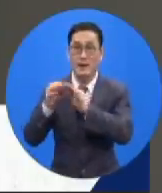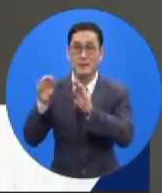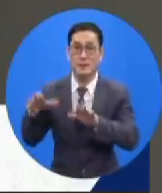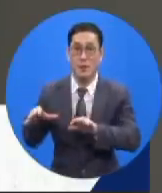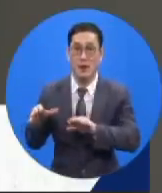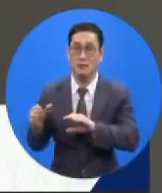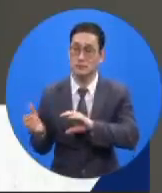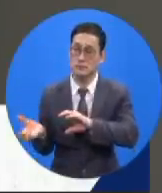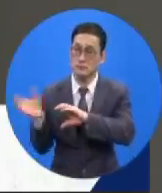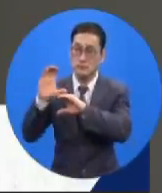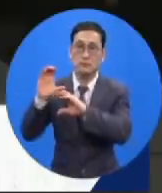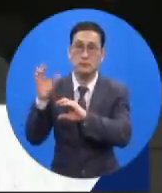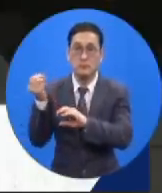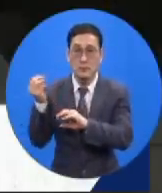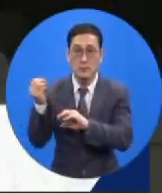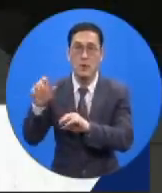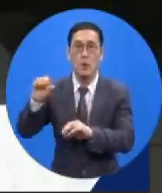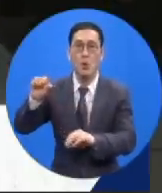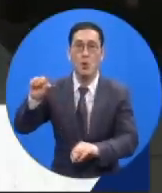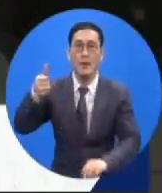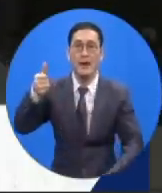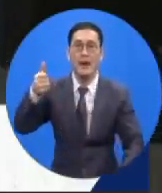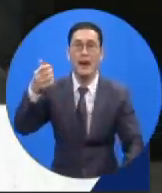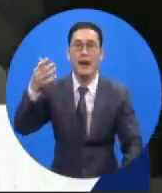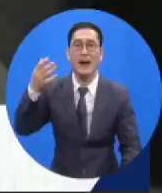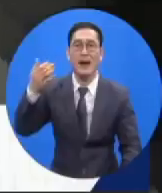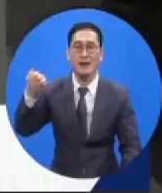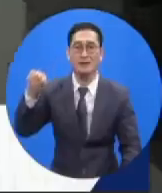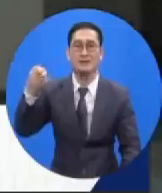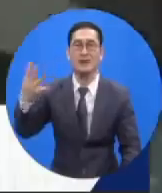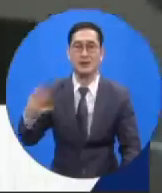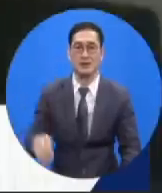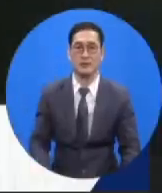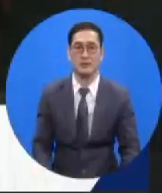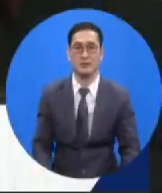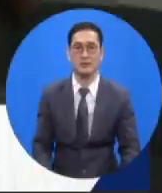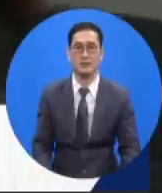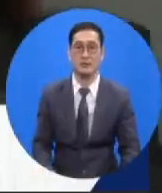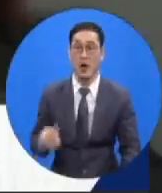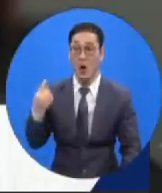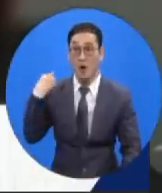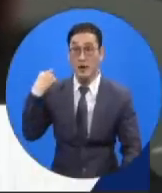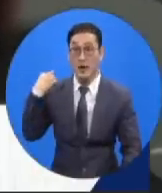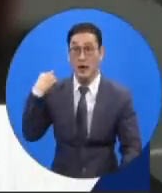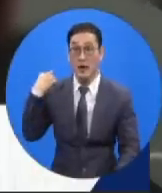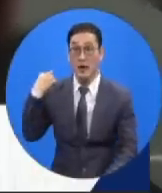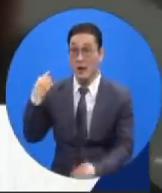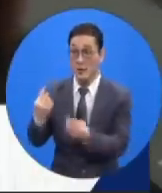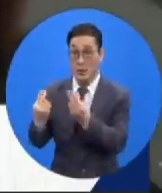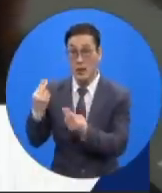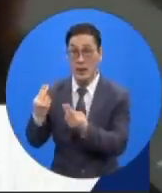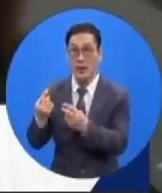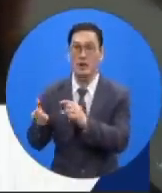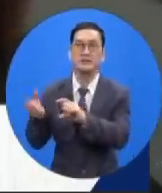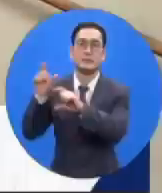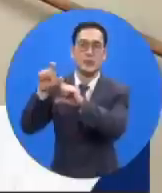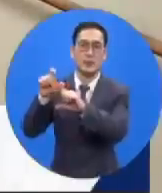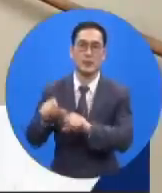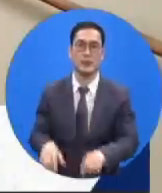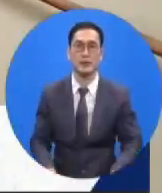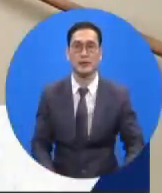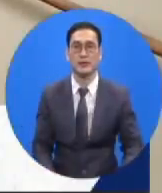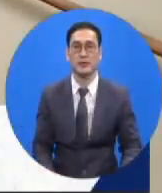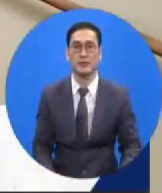늘었습니다. 594명 증가했는데요. 572명이 늘었던 어제 하루의 확진자 증가폭보다도 높은